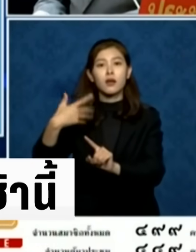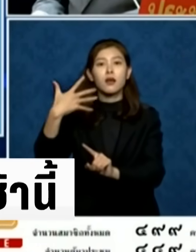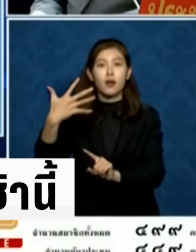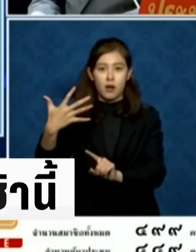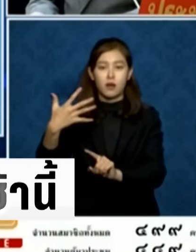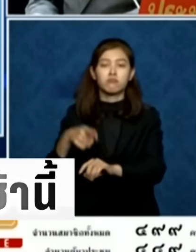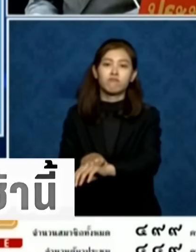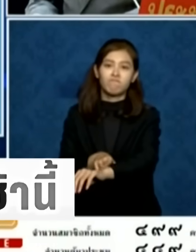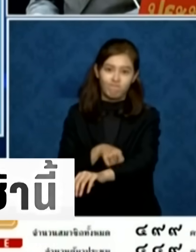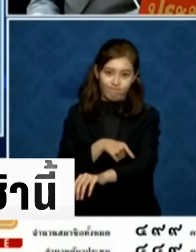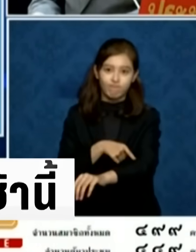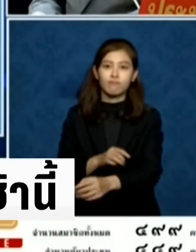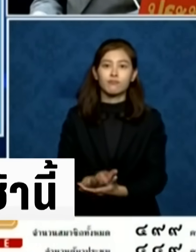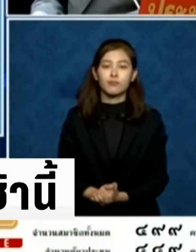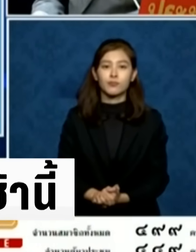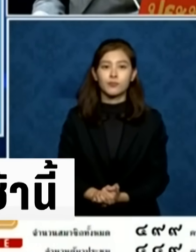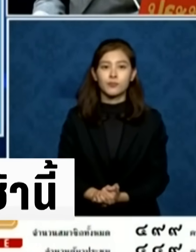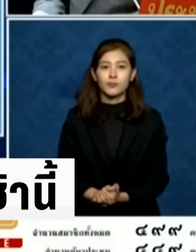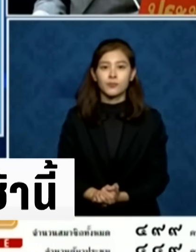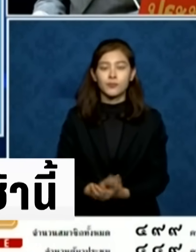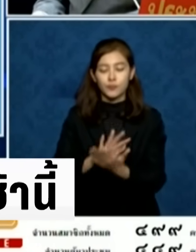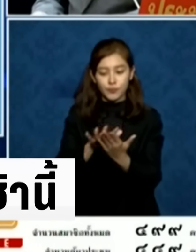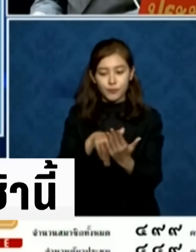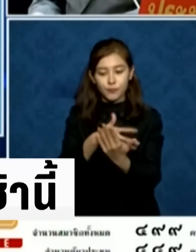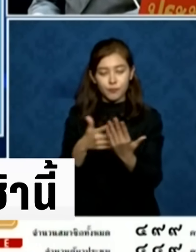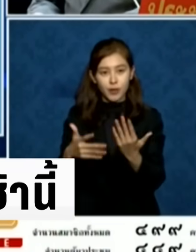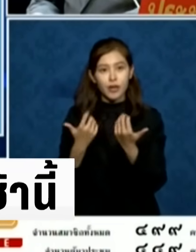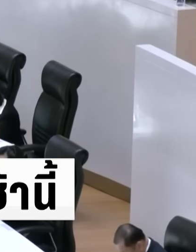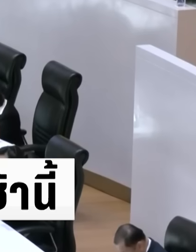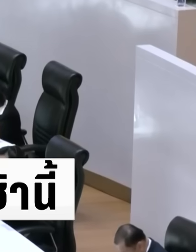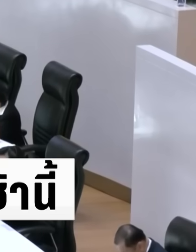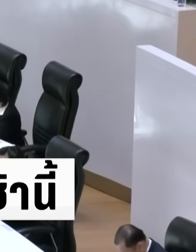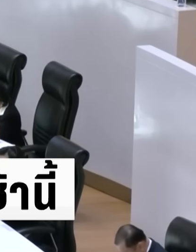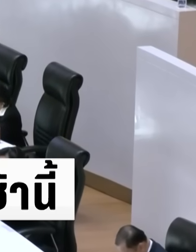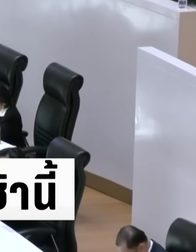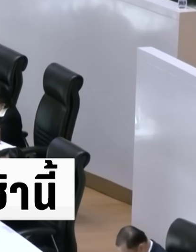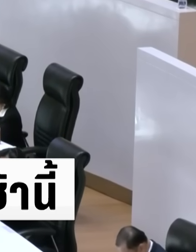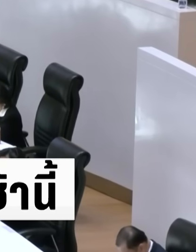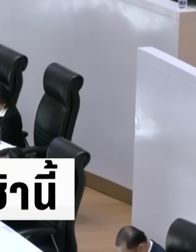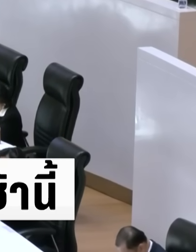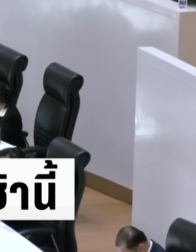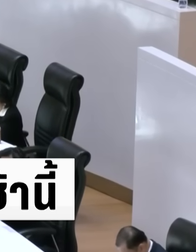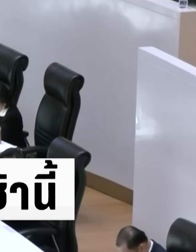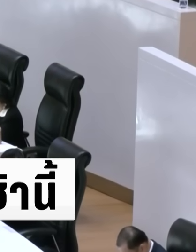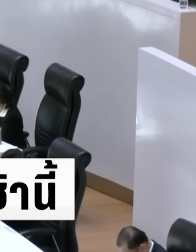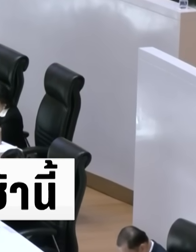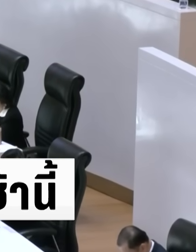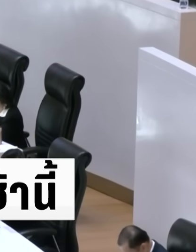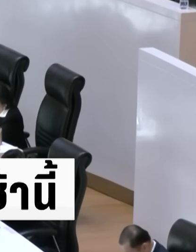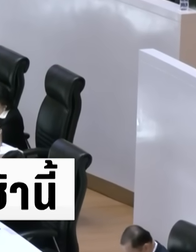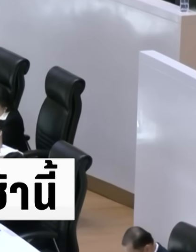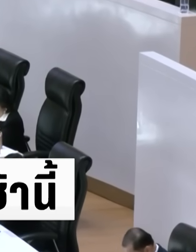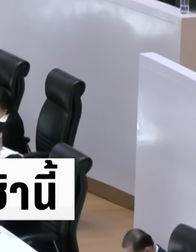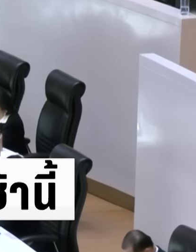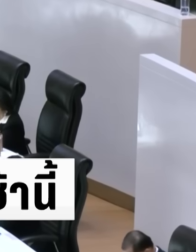ผลให้งบประมาณฉบับนี้กลายเป็นงบประมาณฉบับเป็ดง่อยเหตุผลที่คุณจุรินทร์เรียก